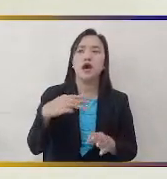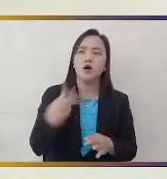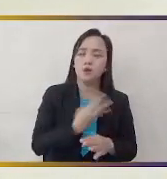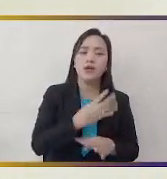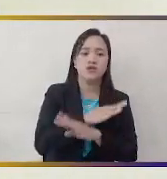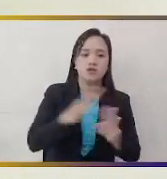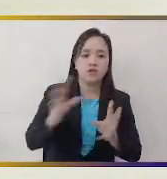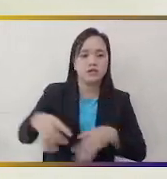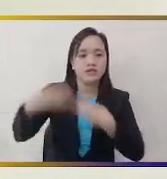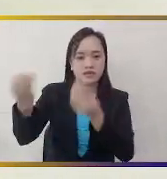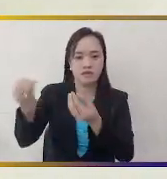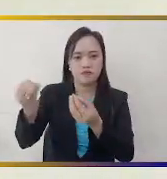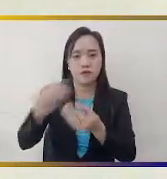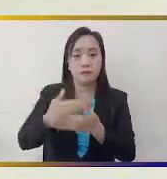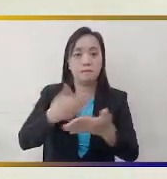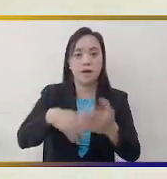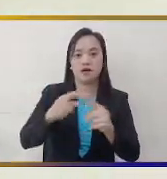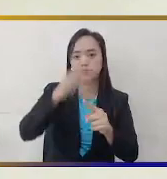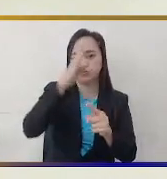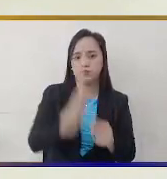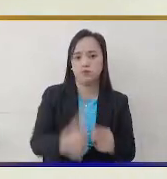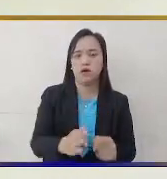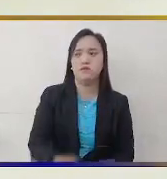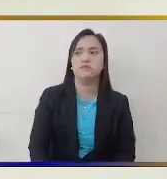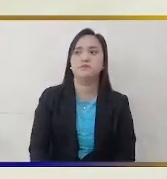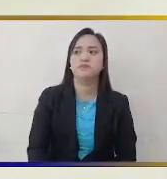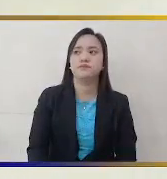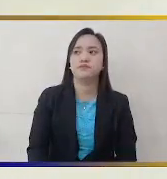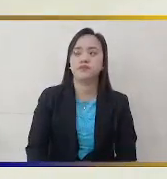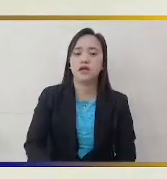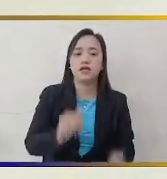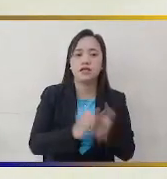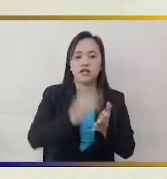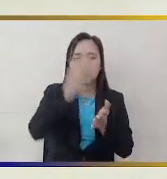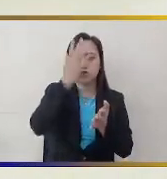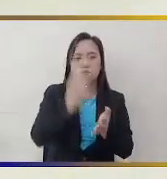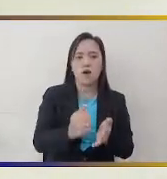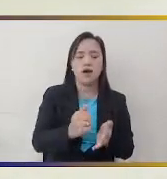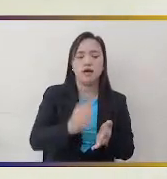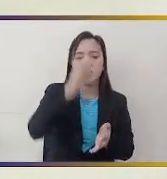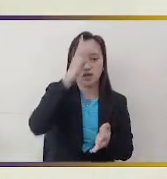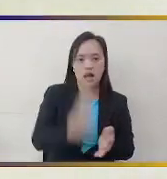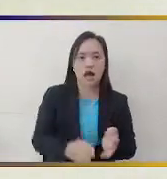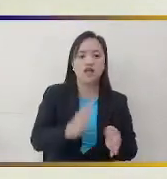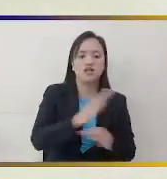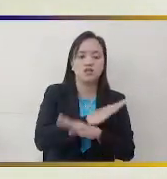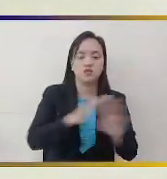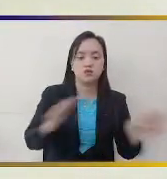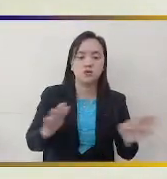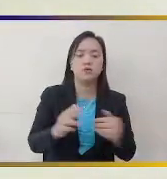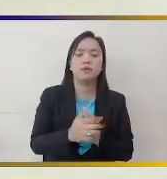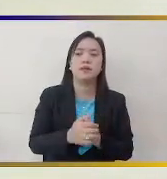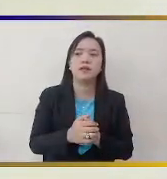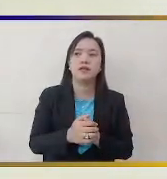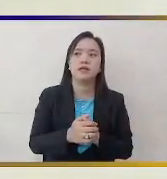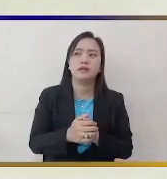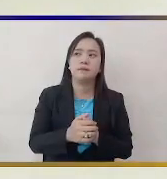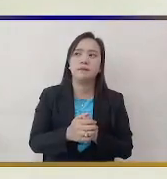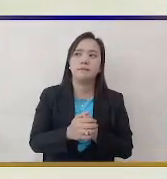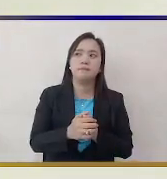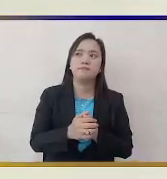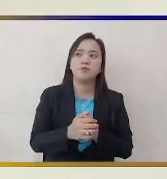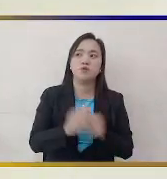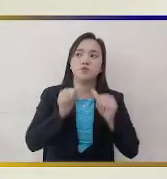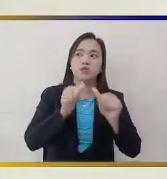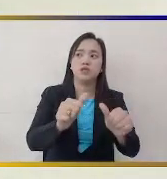yon dahil hindi po tayo pagpapalain ng Panginoon kung ano po yung pinangako natin sa Panginoon Tuparin